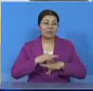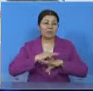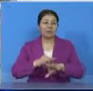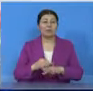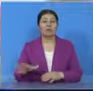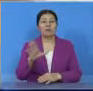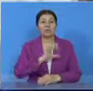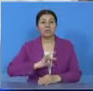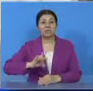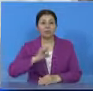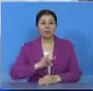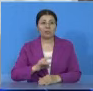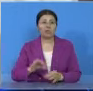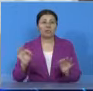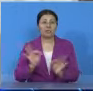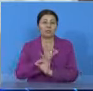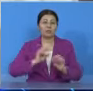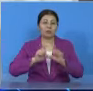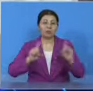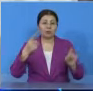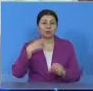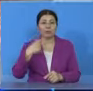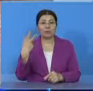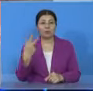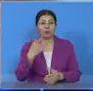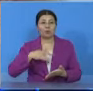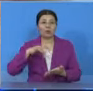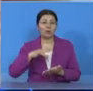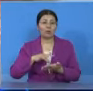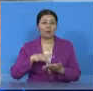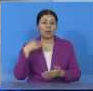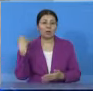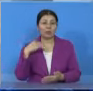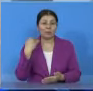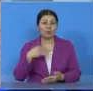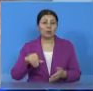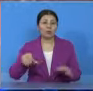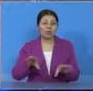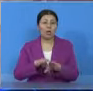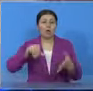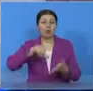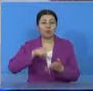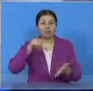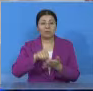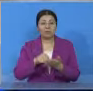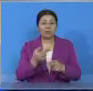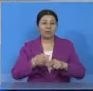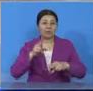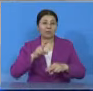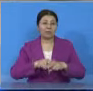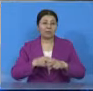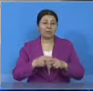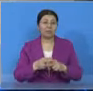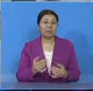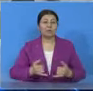всей республике. Музыкальная школа номер 3 города Актобе также не осталась в стороне, организовав конкурс, отдавая тем самым дань